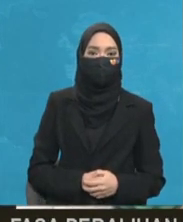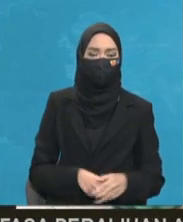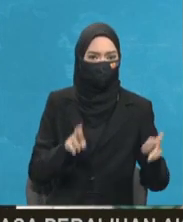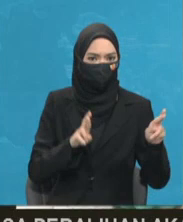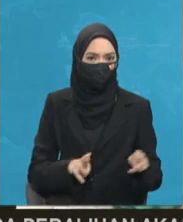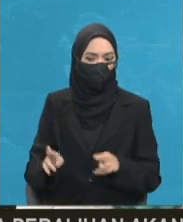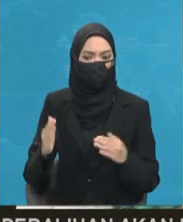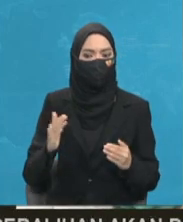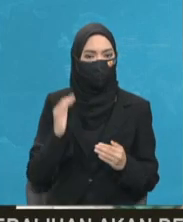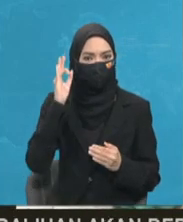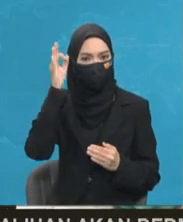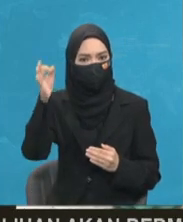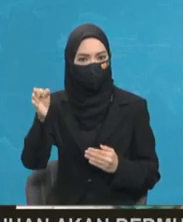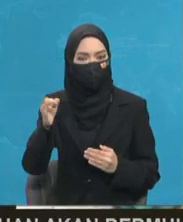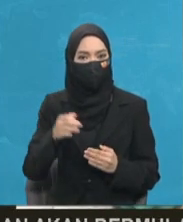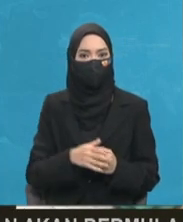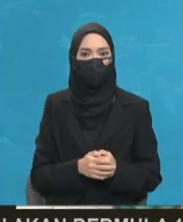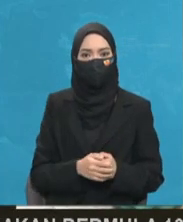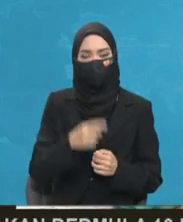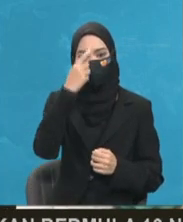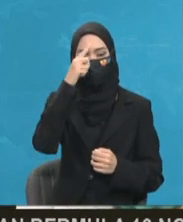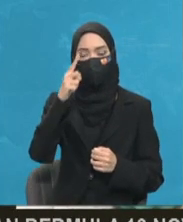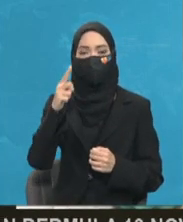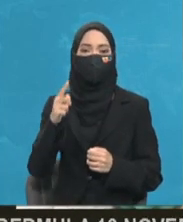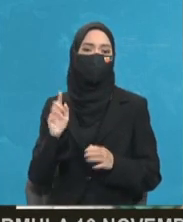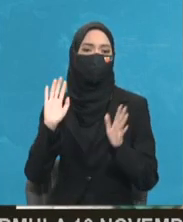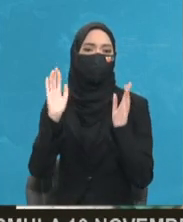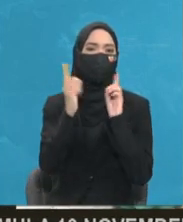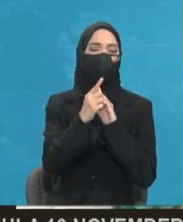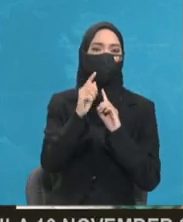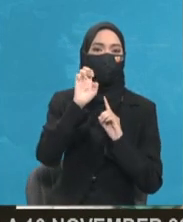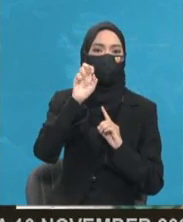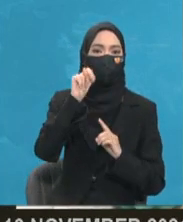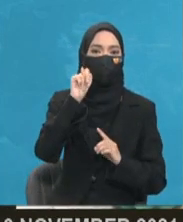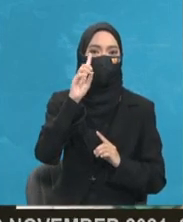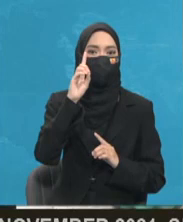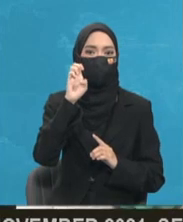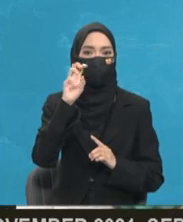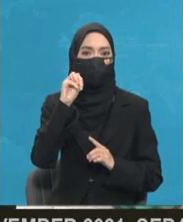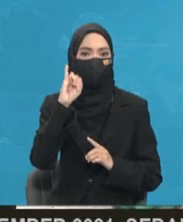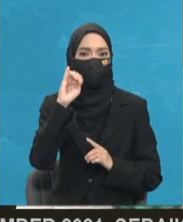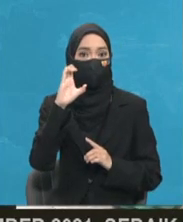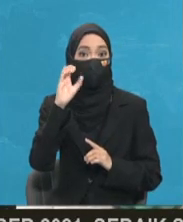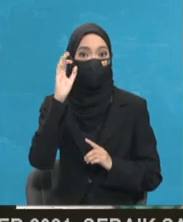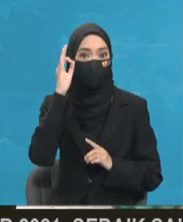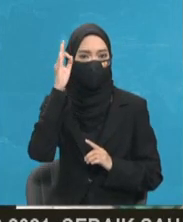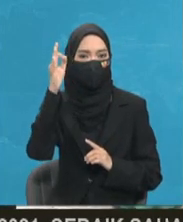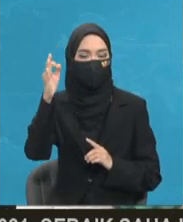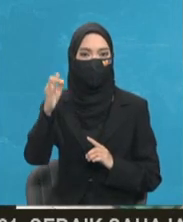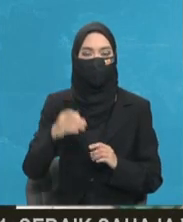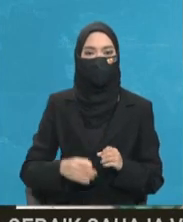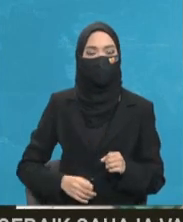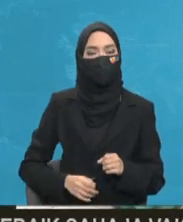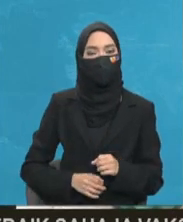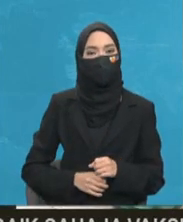seterusnya bagi pelaksanaan vassar endemik yaitu apabila kadar vaksinasi lengkap qobid